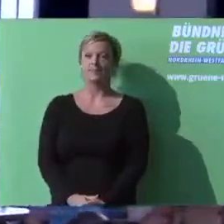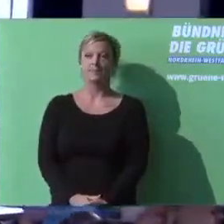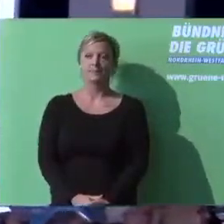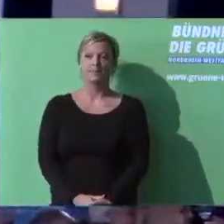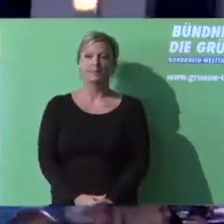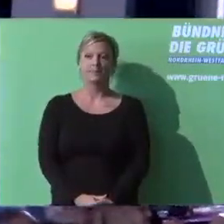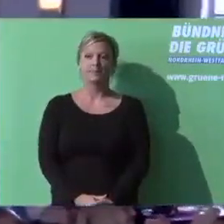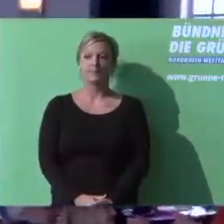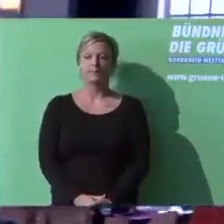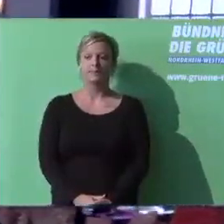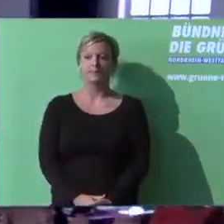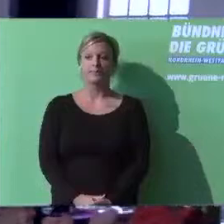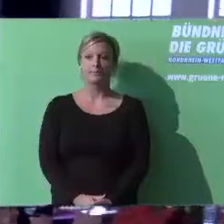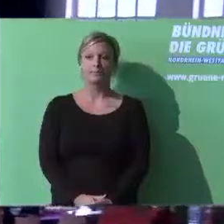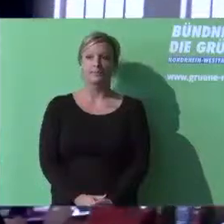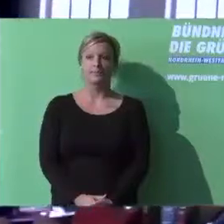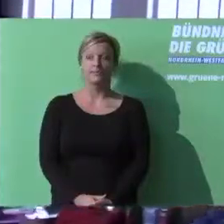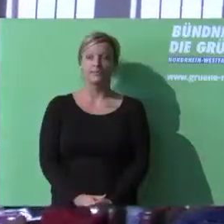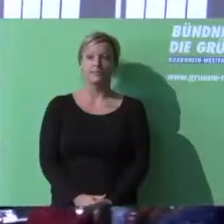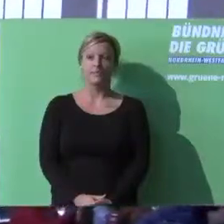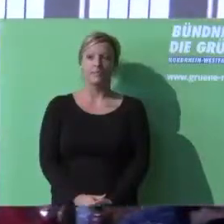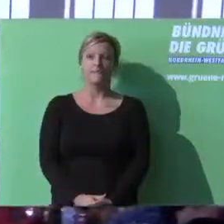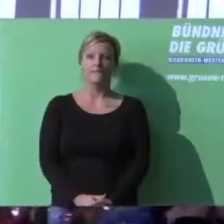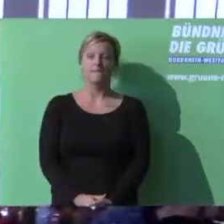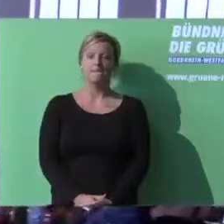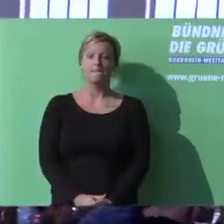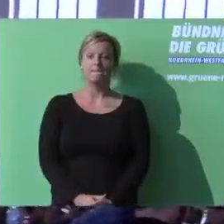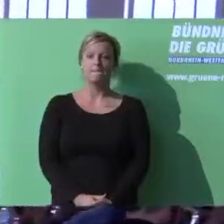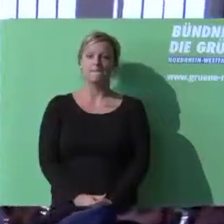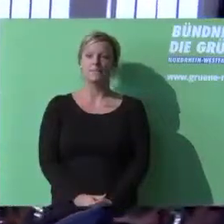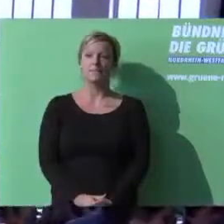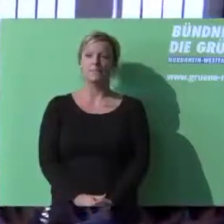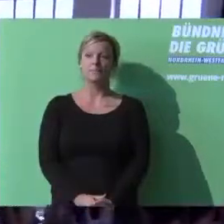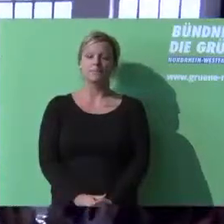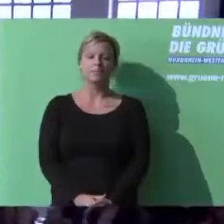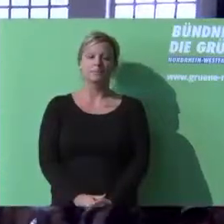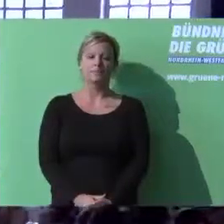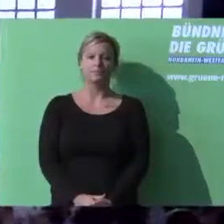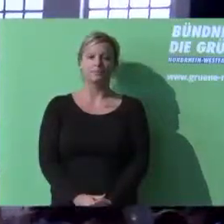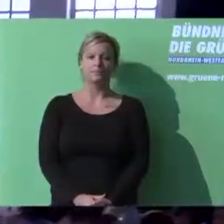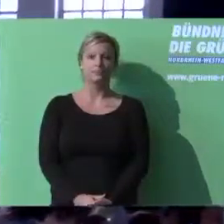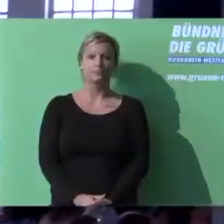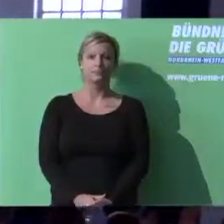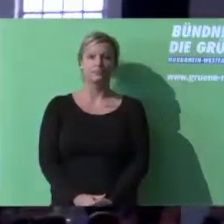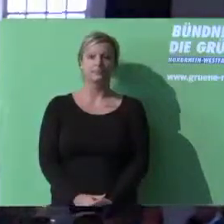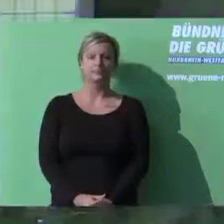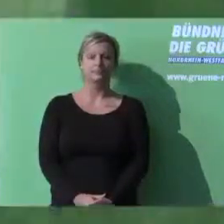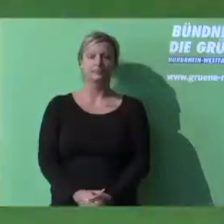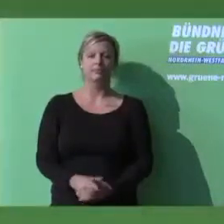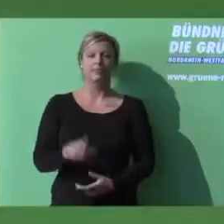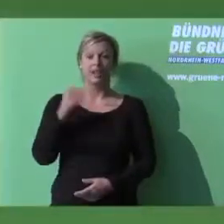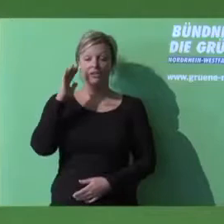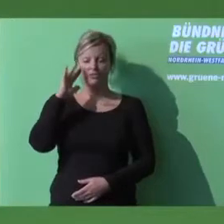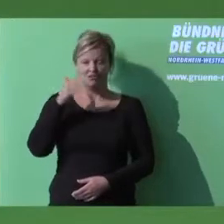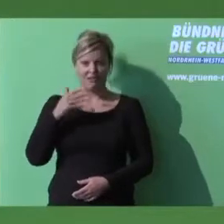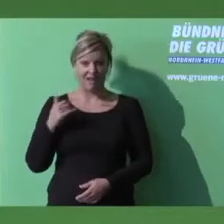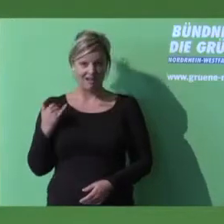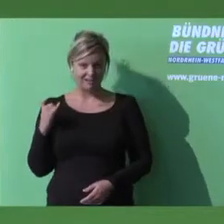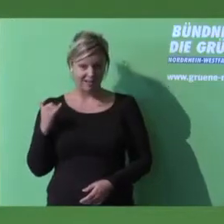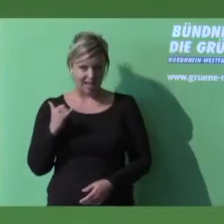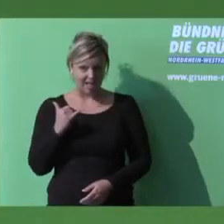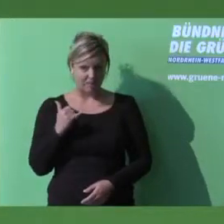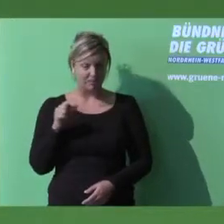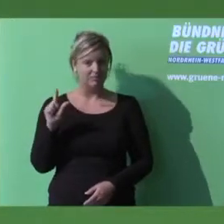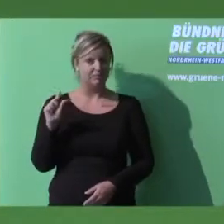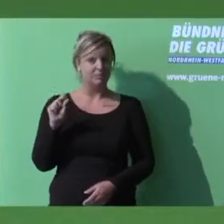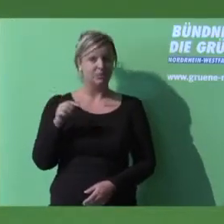Nein. Schwarz-Gelb, das steht für